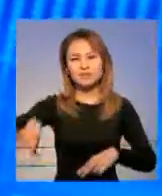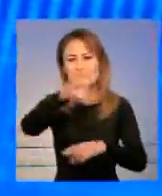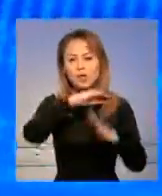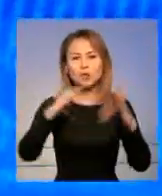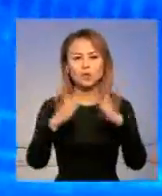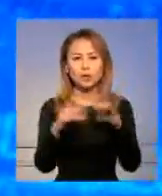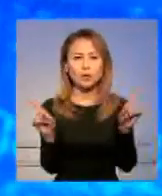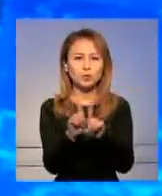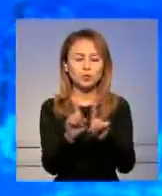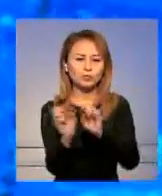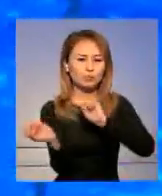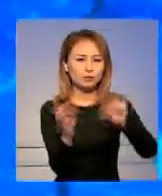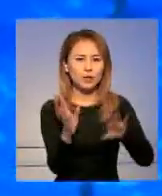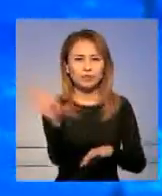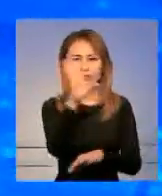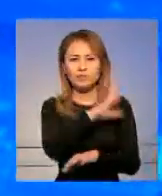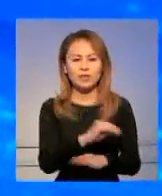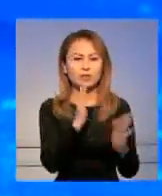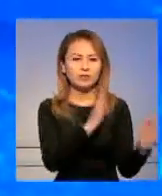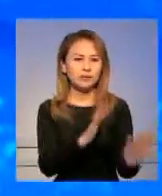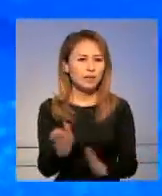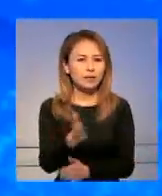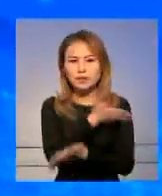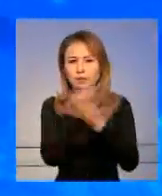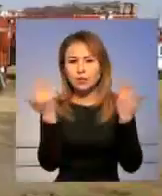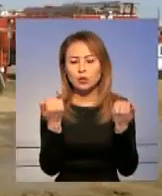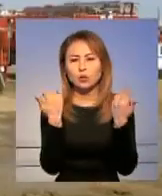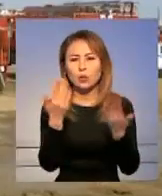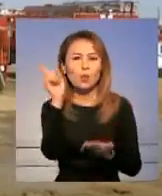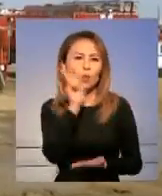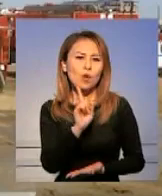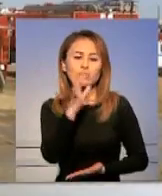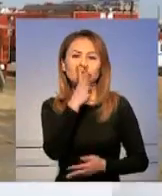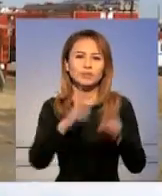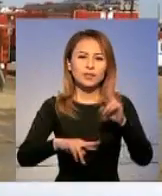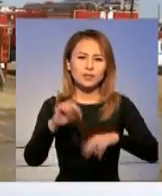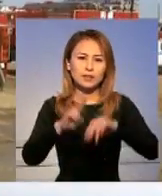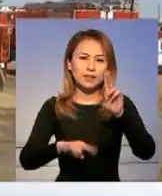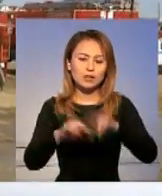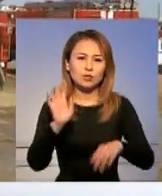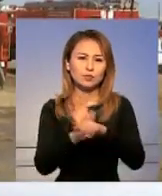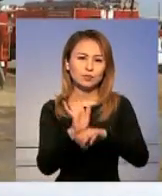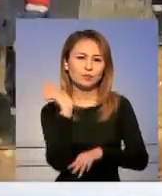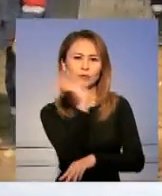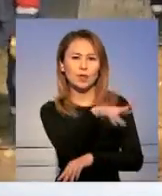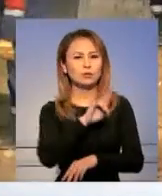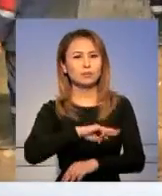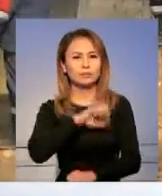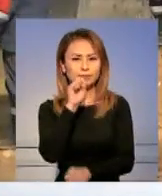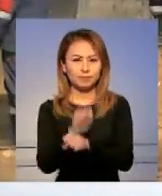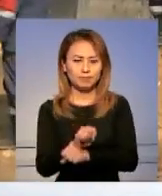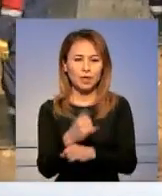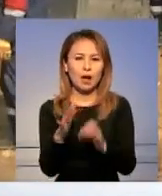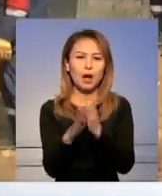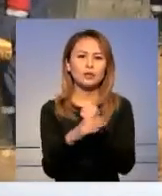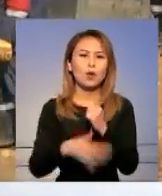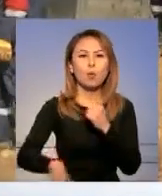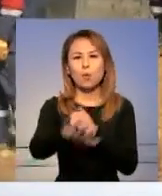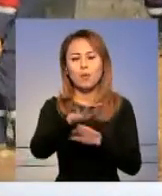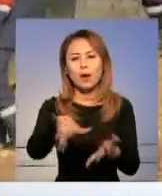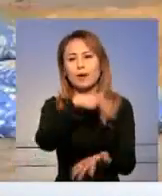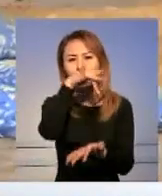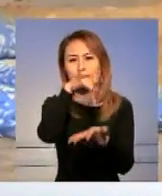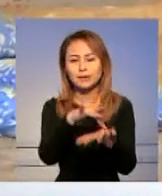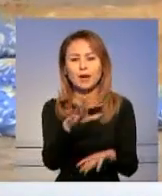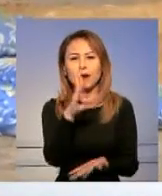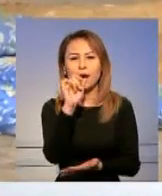де қауіпсіздік ережелері сақталмаған. Сол себепті құрылысшылар уақытша қайтарылып, станция жұмысы тоқтатылған. Айта кетейік, Атырау